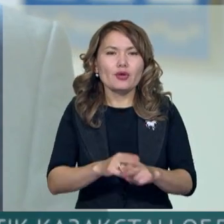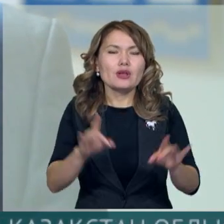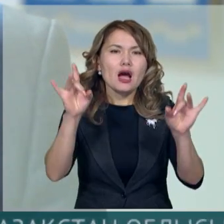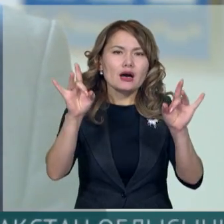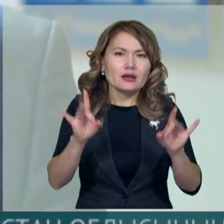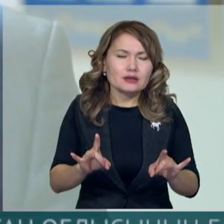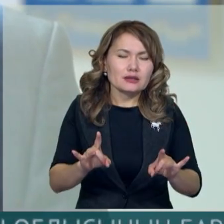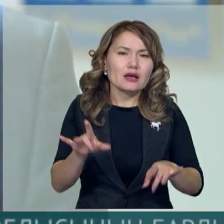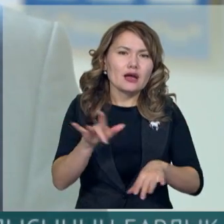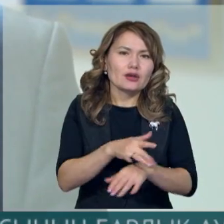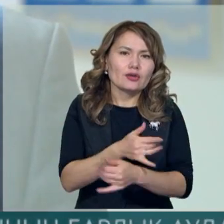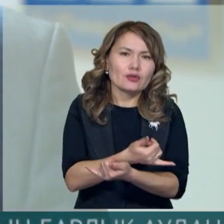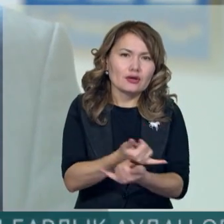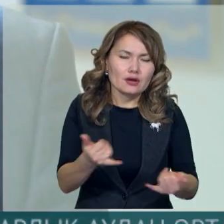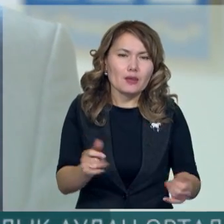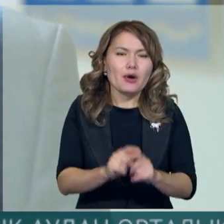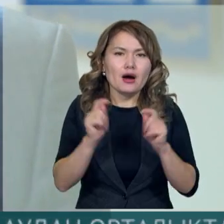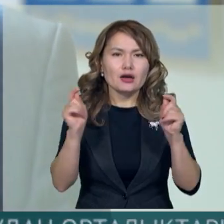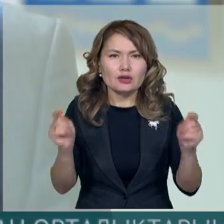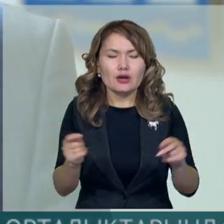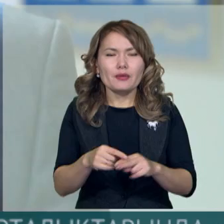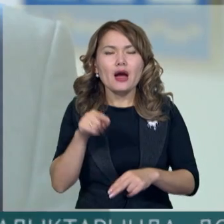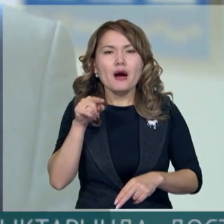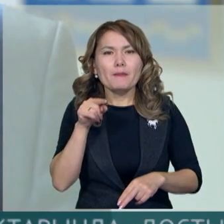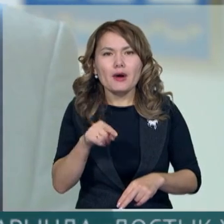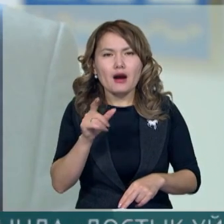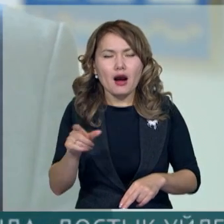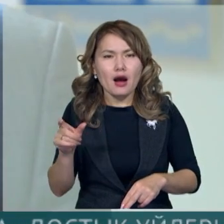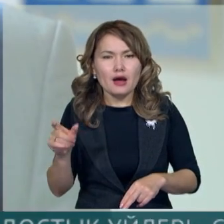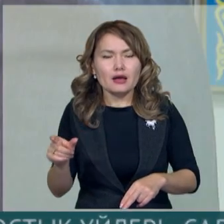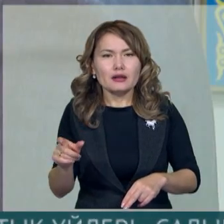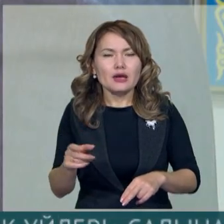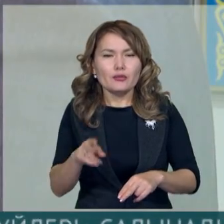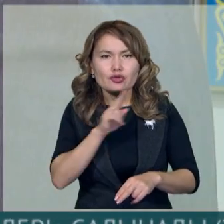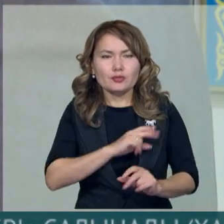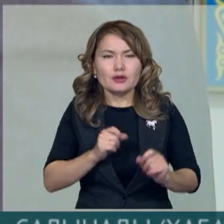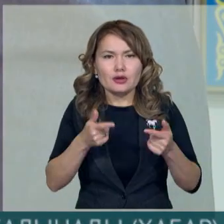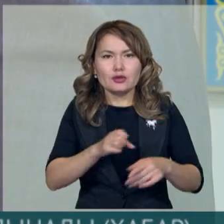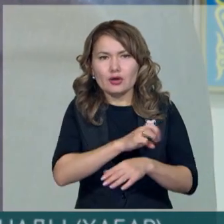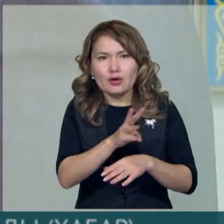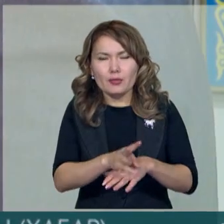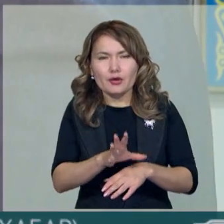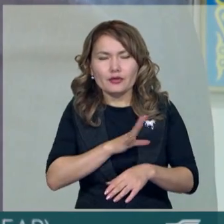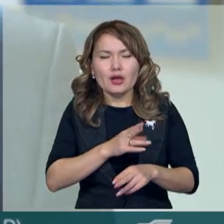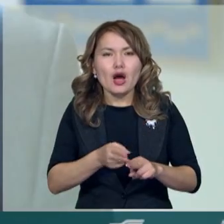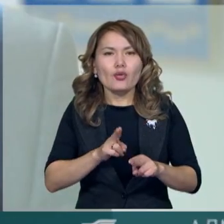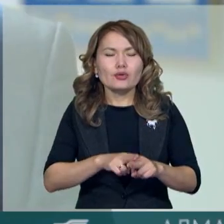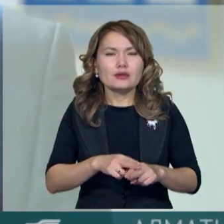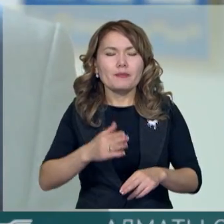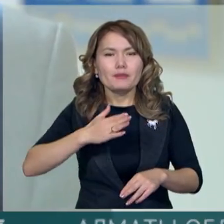нелерде қызмет етіп жатыр. 1000-ға жуық адам. Сосын келесі жылға біз мына осы кемпингтің жаңа